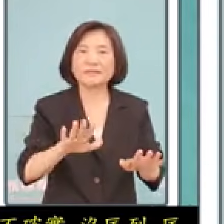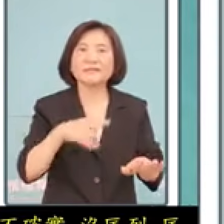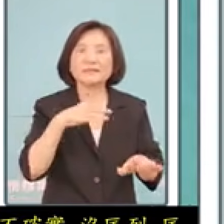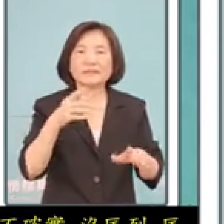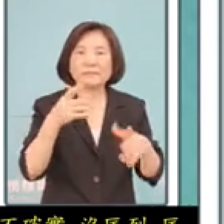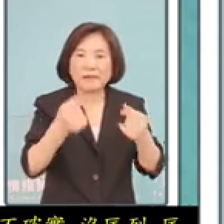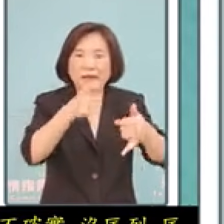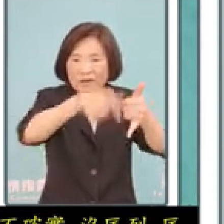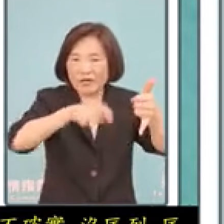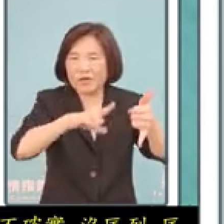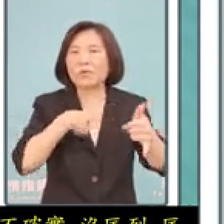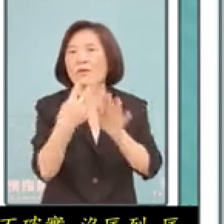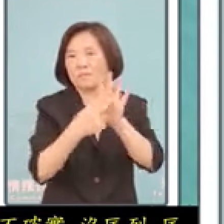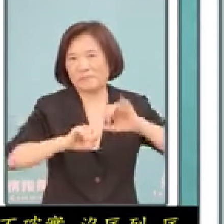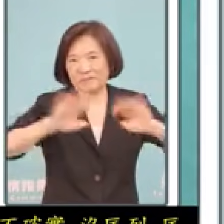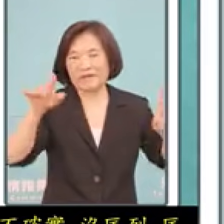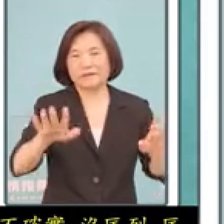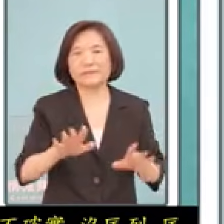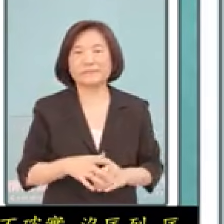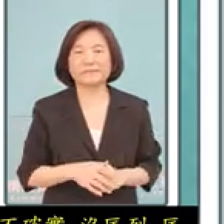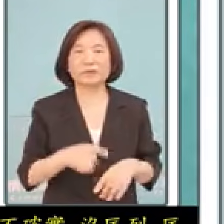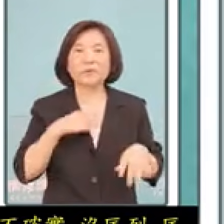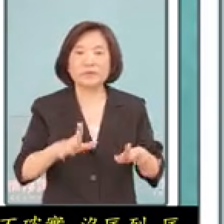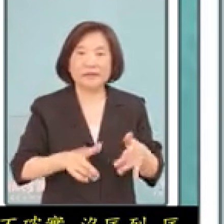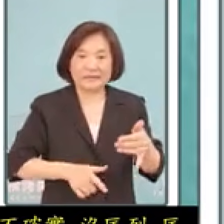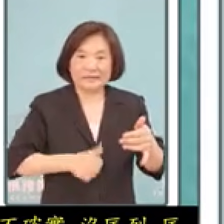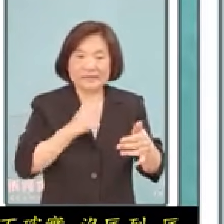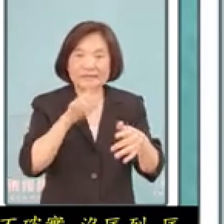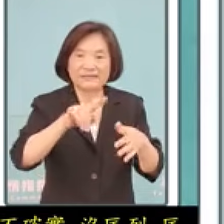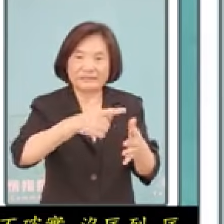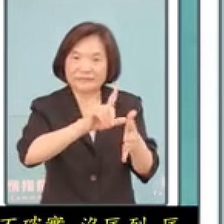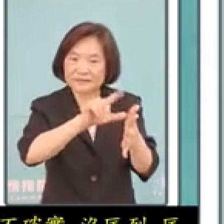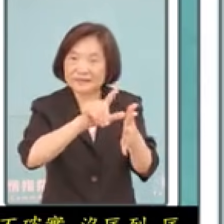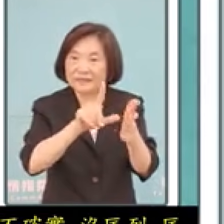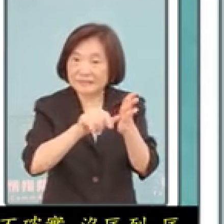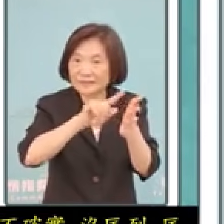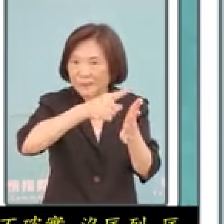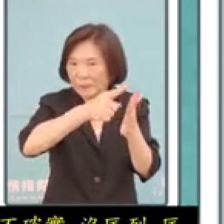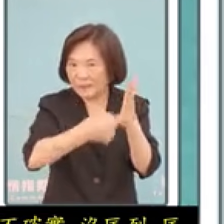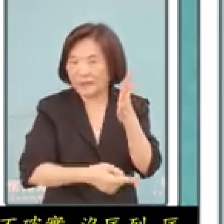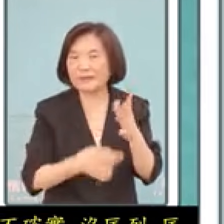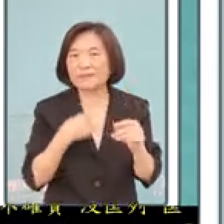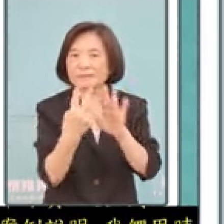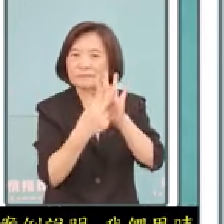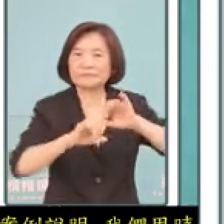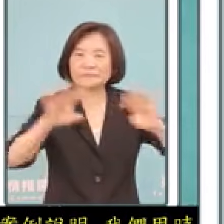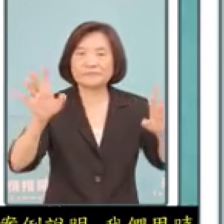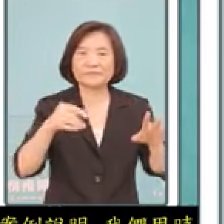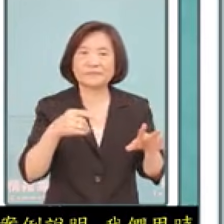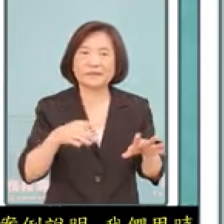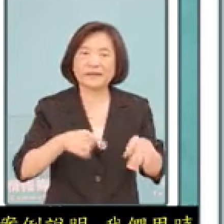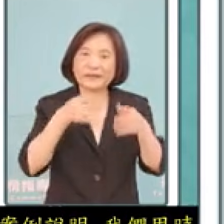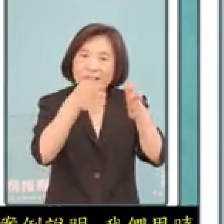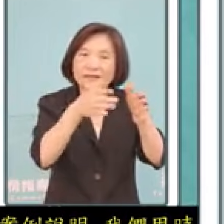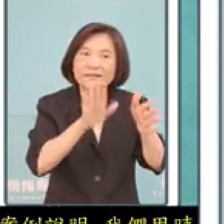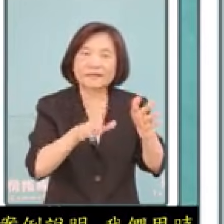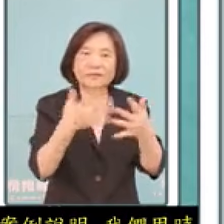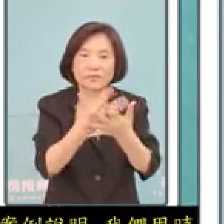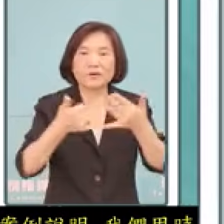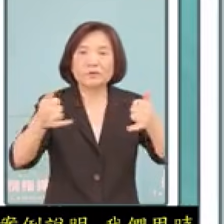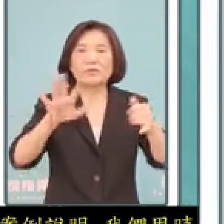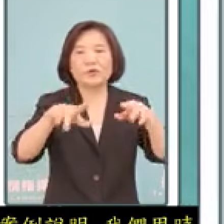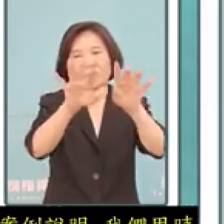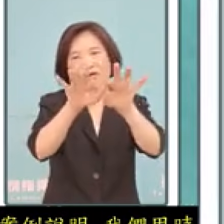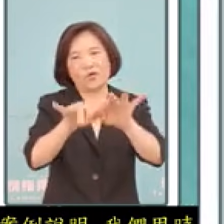这个案例要来跟大家做说明，我们用时序表的方式来跟大家讲解这样子的案例哦。首先，我们先看到网络上有一篇